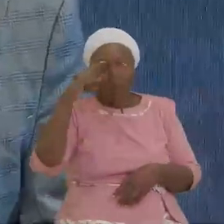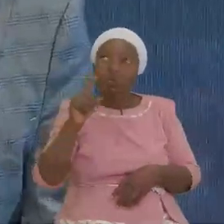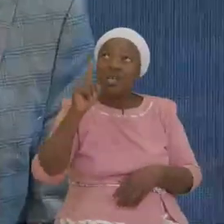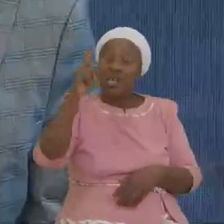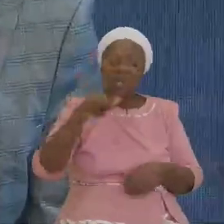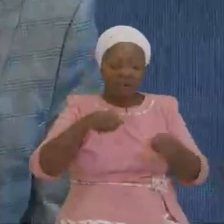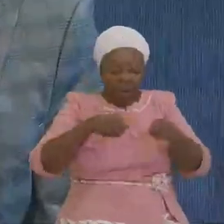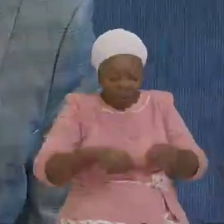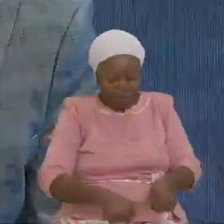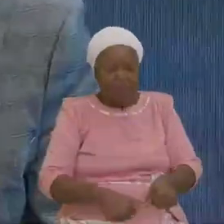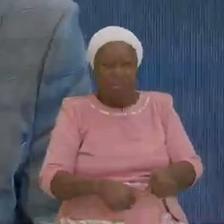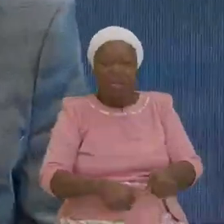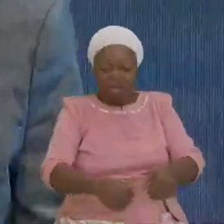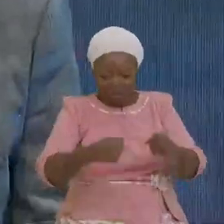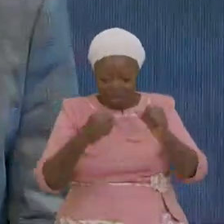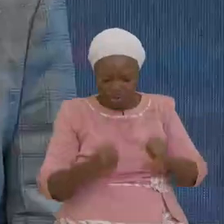comment on peut revenir à lui?